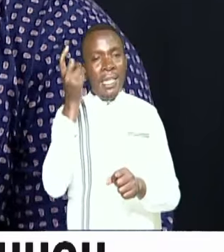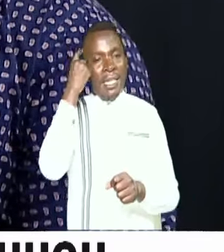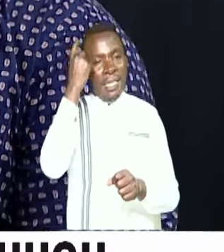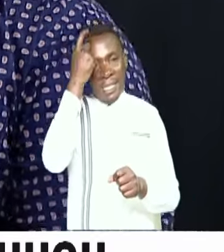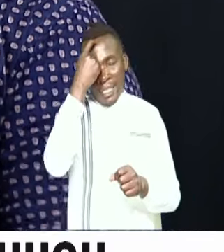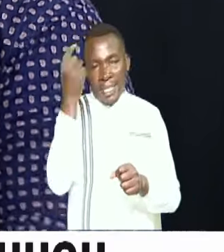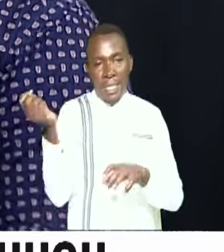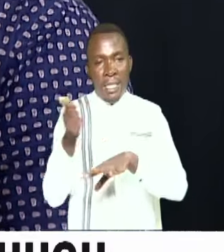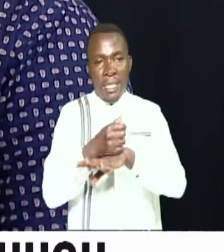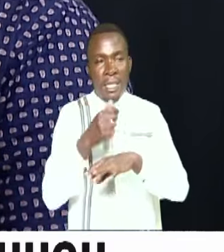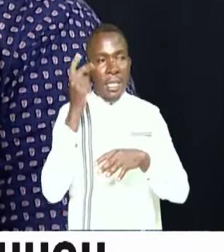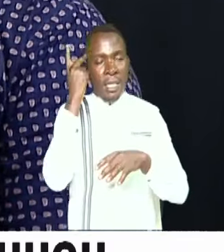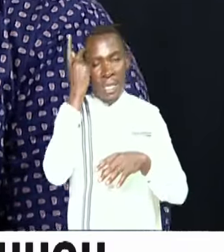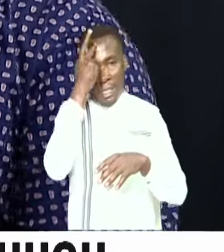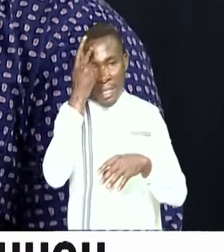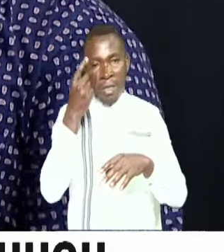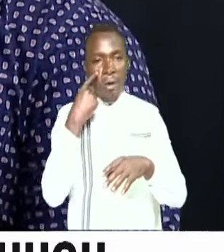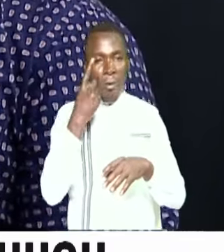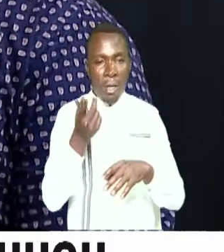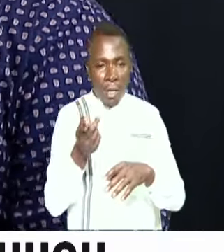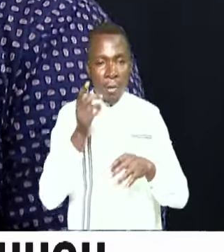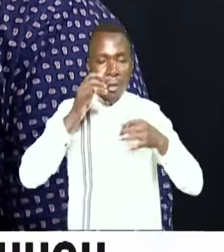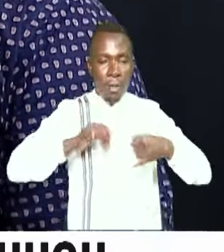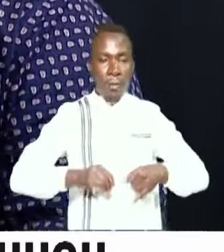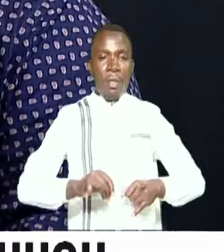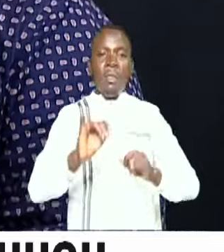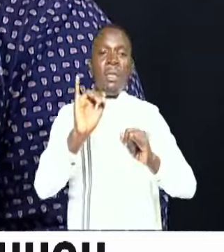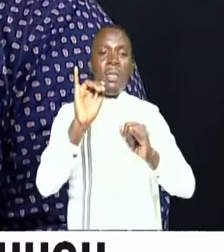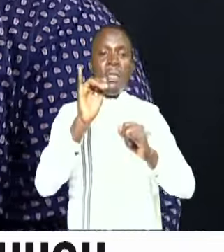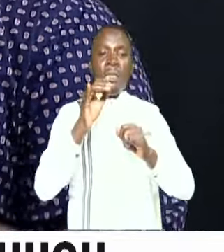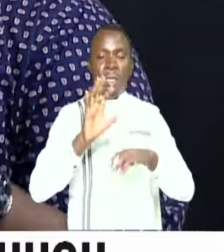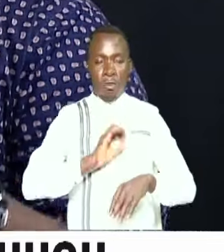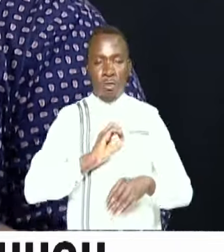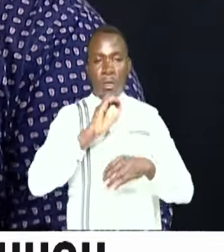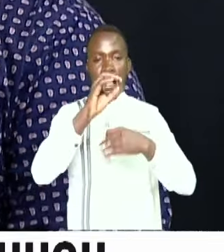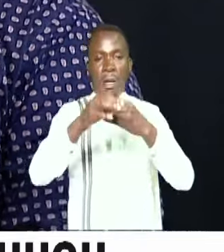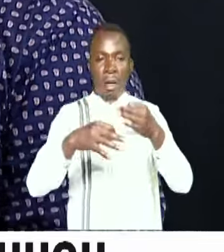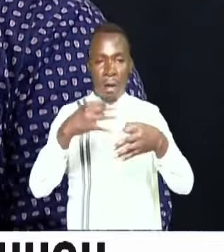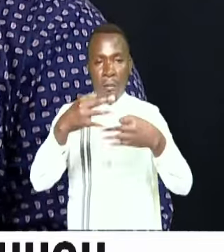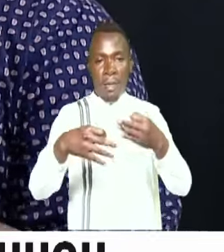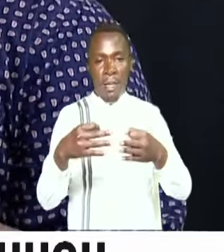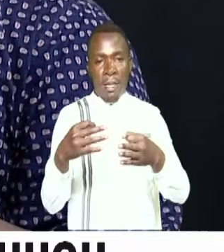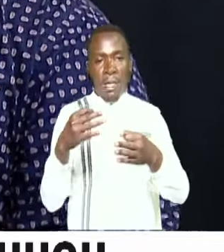ariko yurebye umuntu ushyira mu bikorwa n'abanyengano kiyo politike ibereho gutanga umurongo